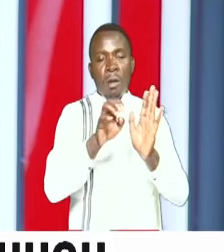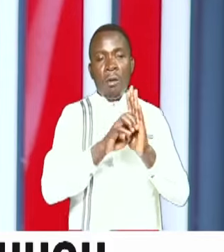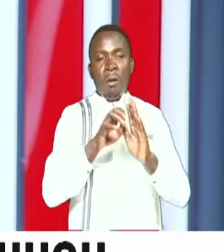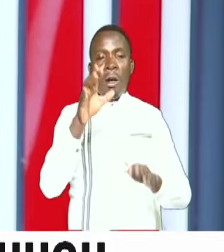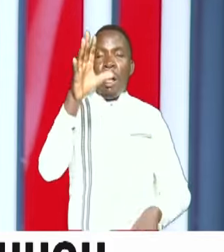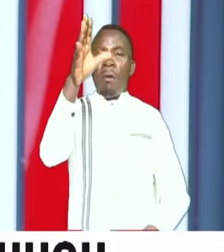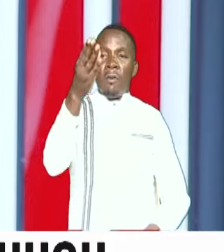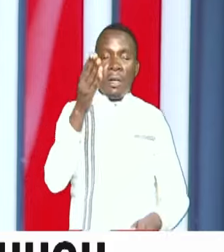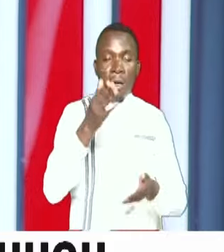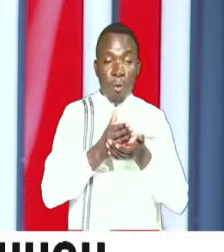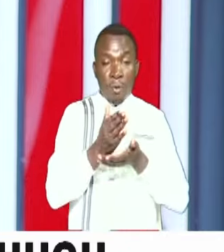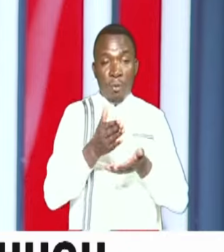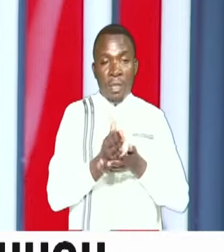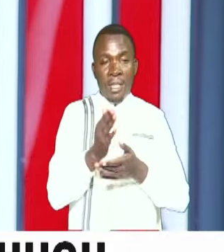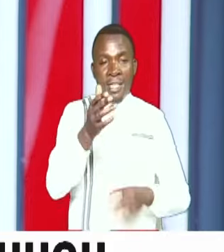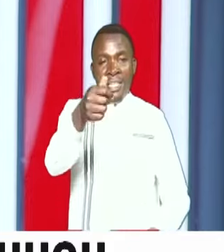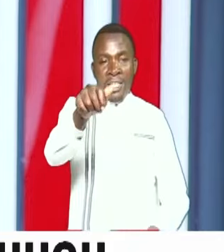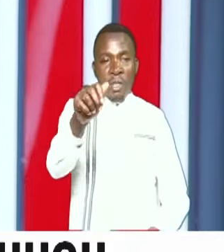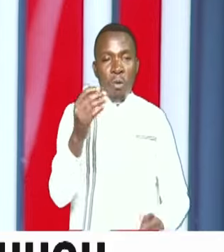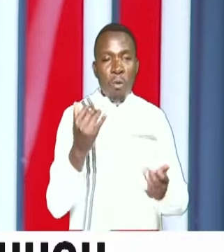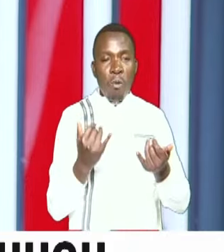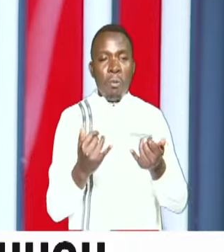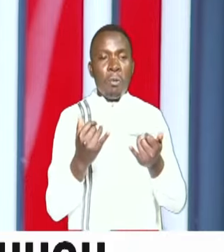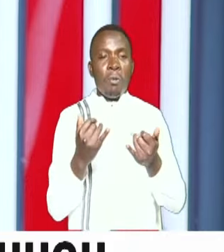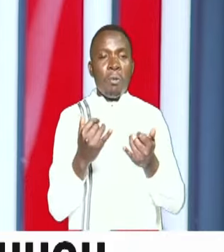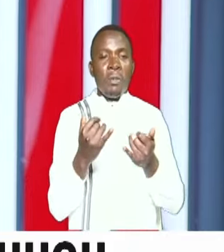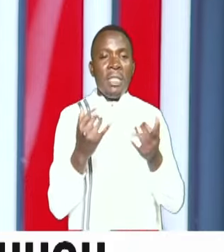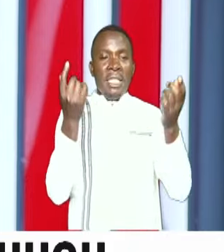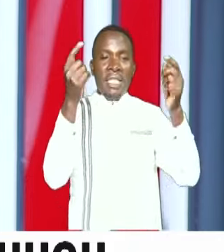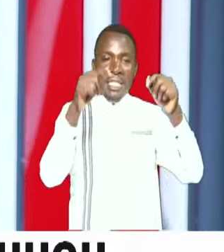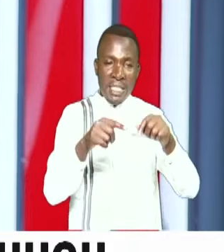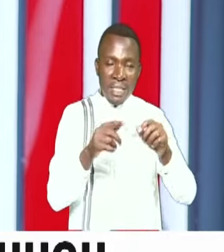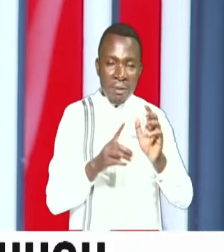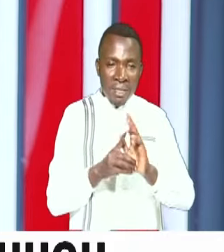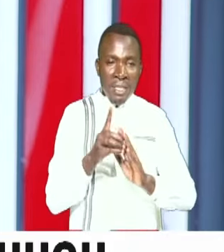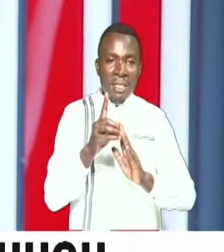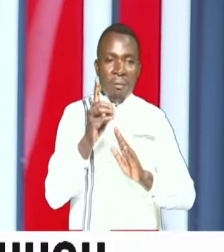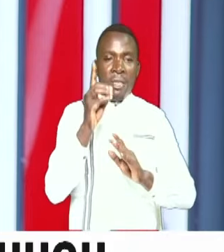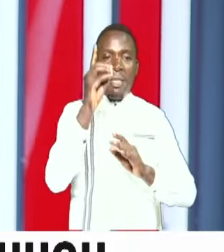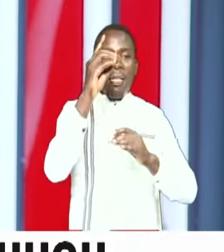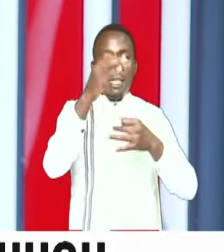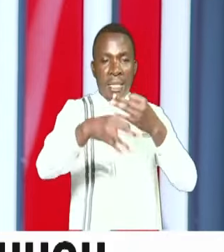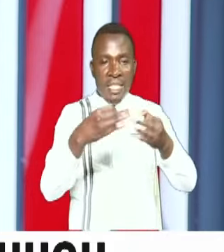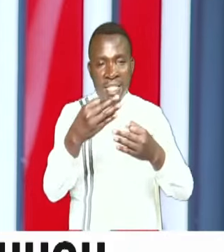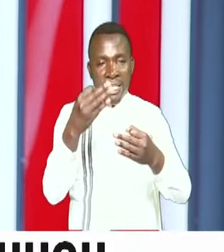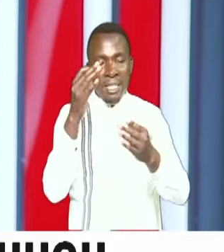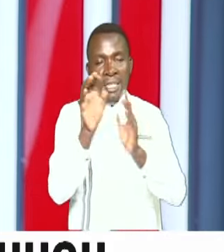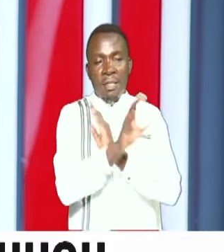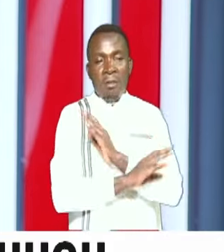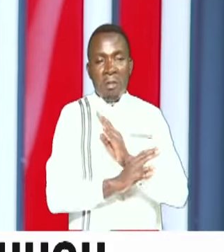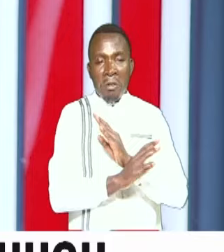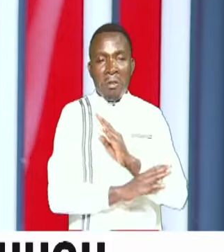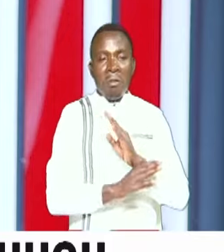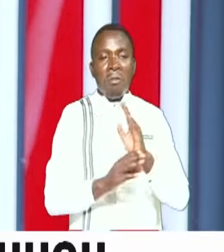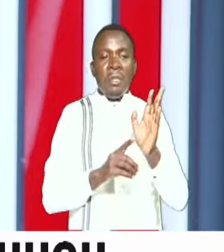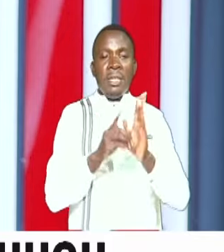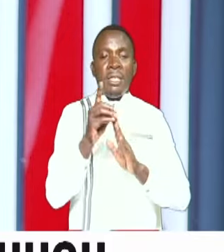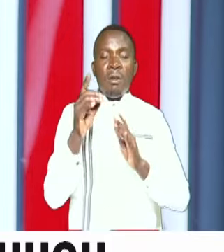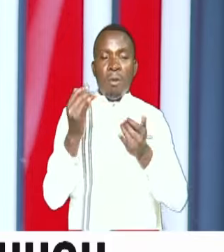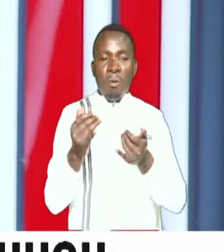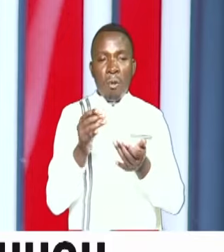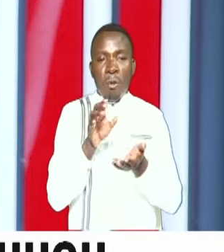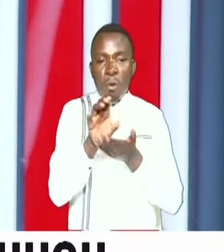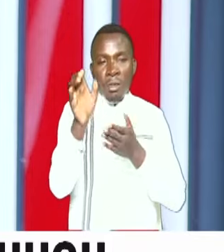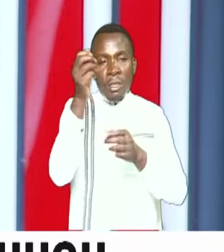Afurika mu by'ukuri niyo ubu itahiwe kugira ngo iteze imbere inganda kuko bya bihugu byateye imbere ubu icyo bita cost of